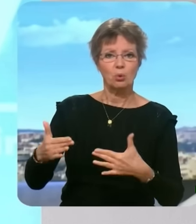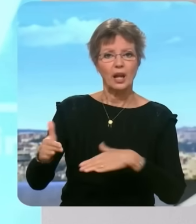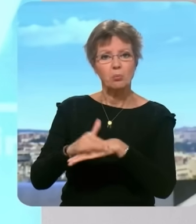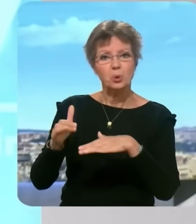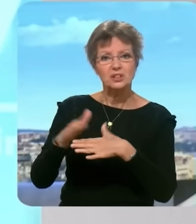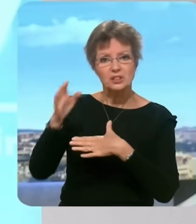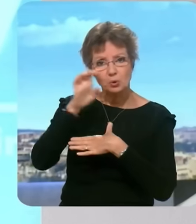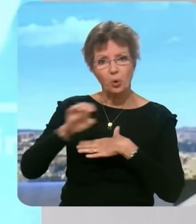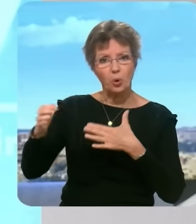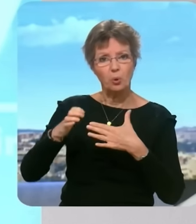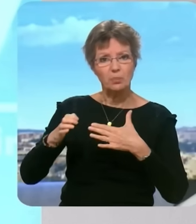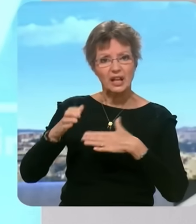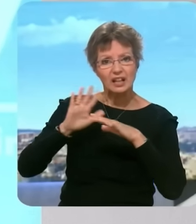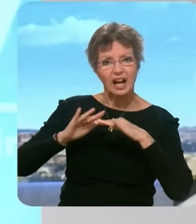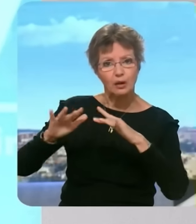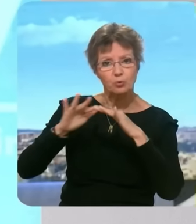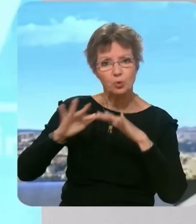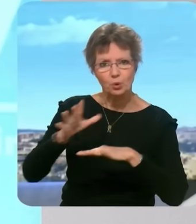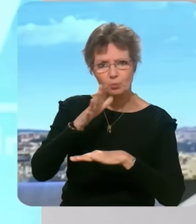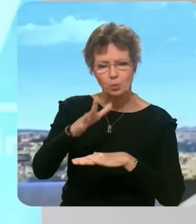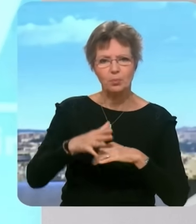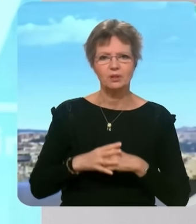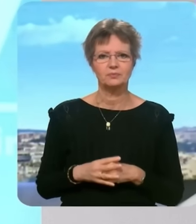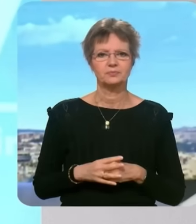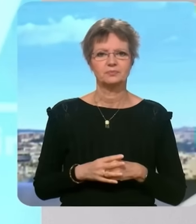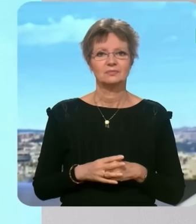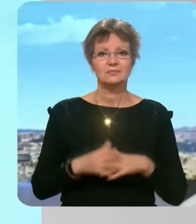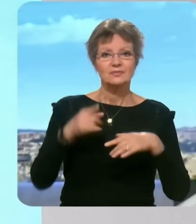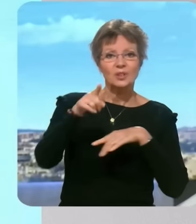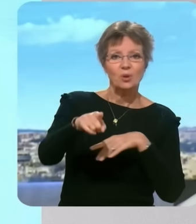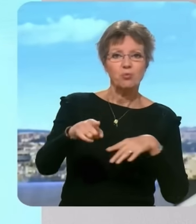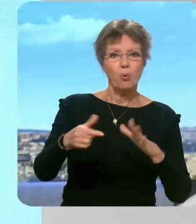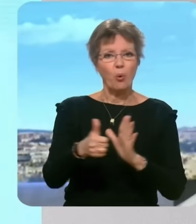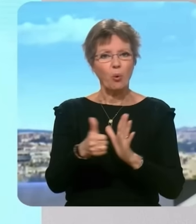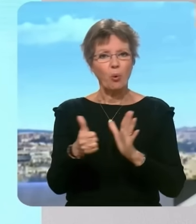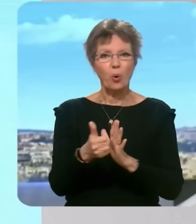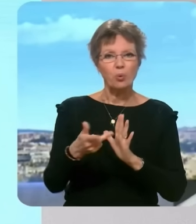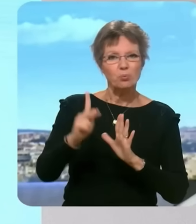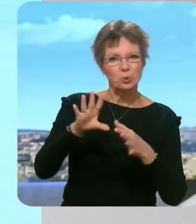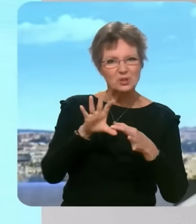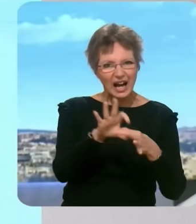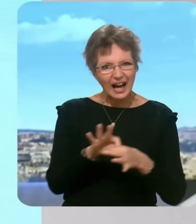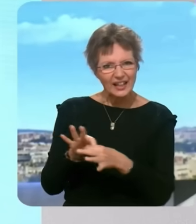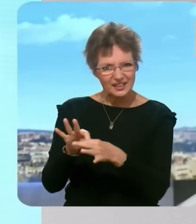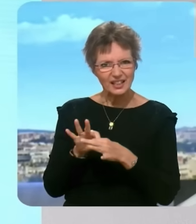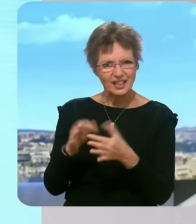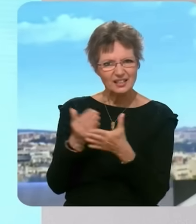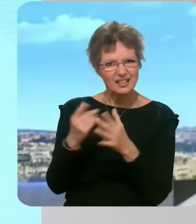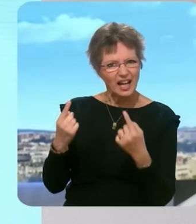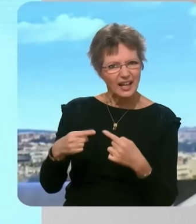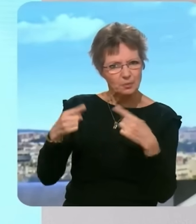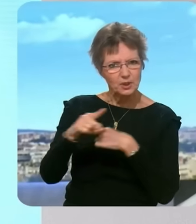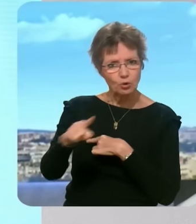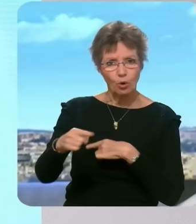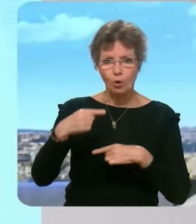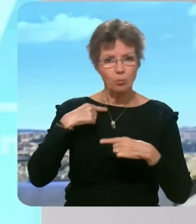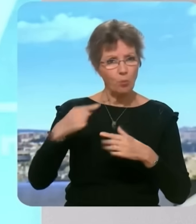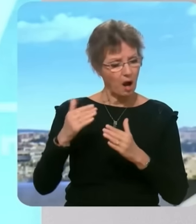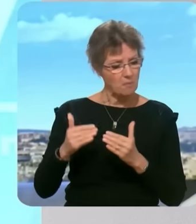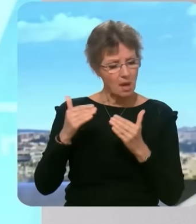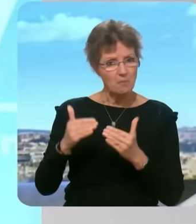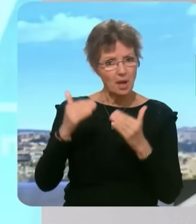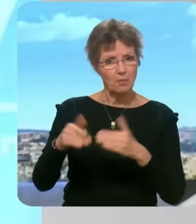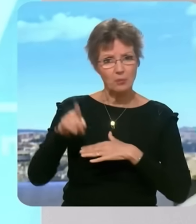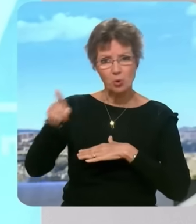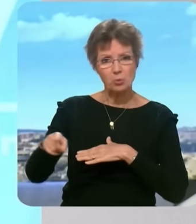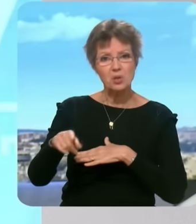européenne. Vous dites à la tête de l'ISTRN que vous pourriez plutôt être des alliés de circonstances, en tout cas sur certains textes, plutôt que des ennemis. Je n'ai jamais varié, et même lui d'ailleurs l'a